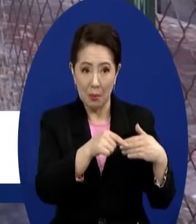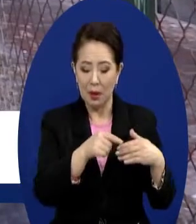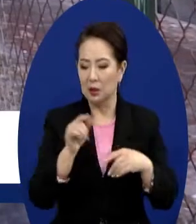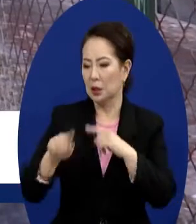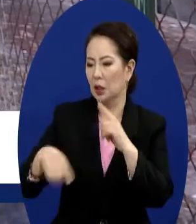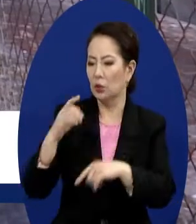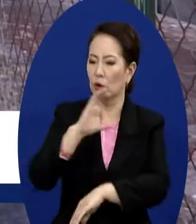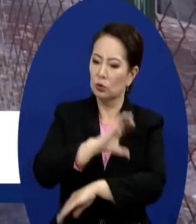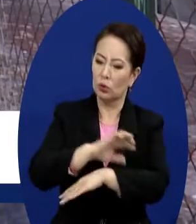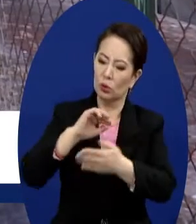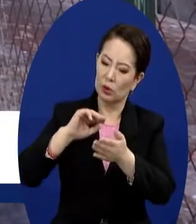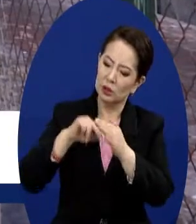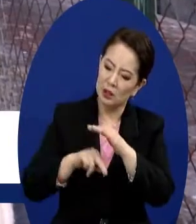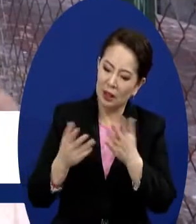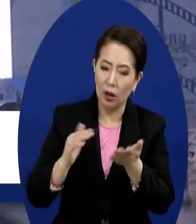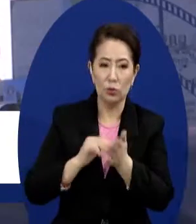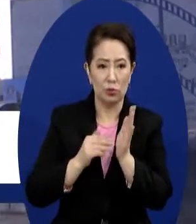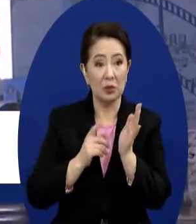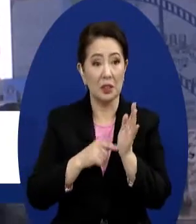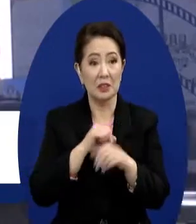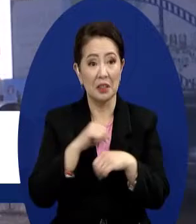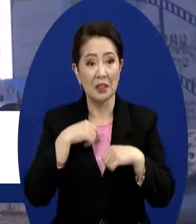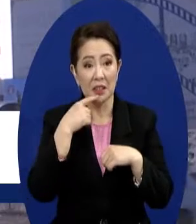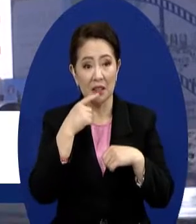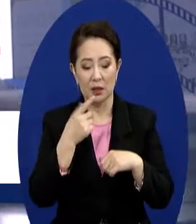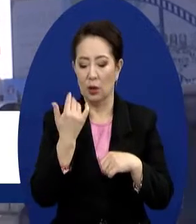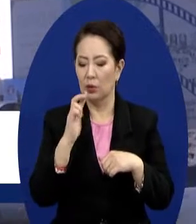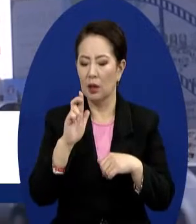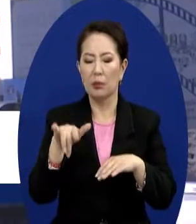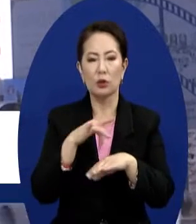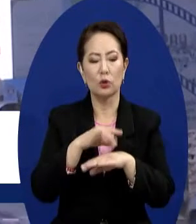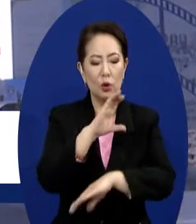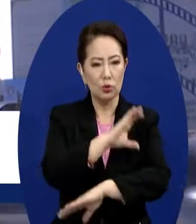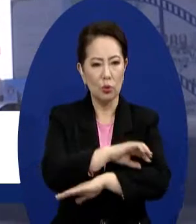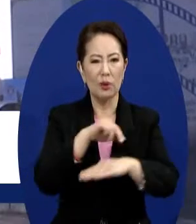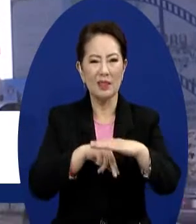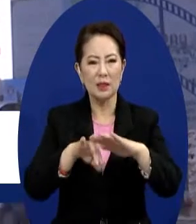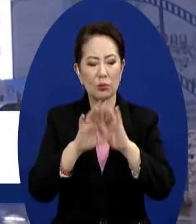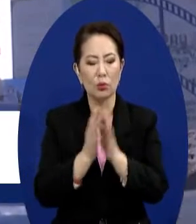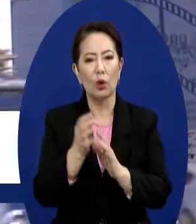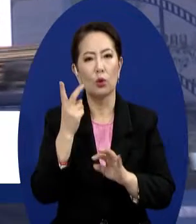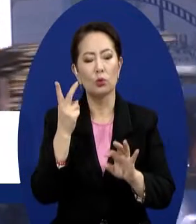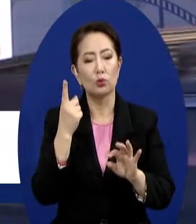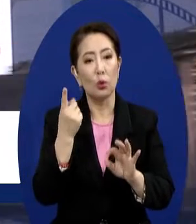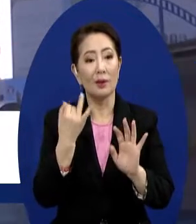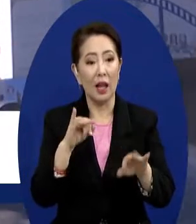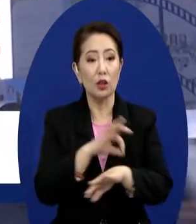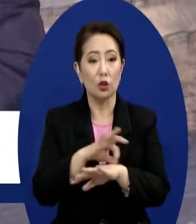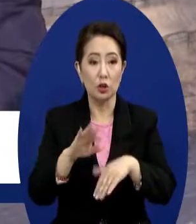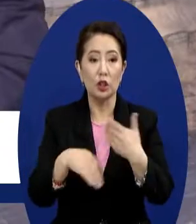сургууль цэцэрлэгийг төлөвлөх шаарлалтай байгааг ч иргэд хэллээ. Нийслэлд сургууль цэцэрлэгийн 172 төсөл хэрэгжиж байгаа юм